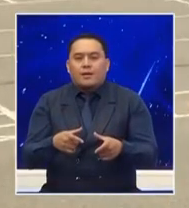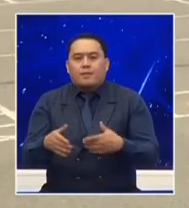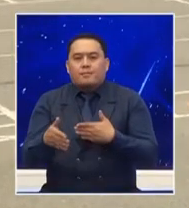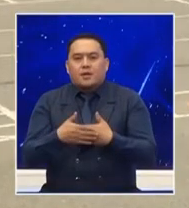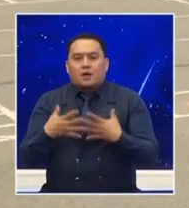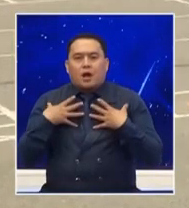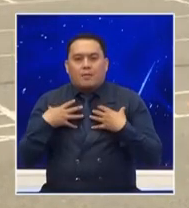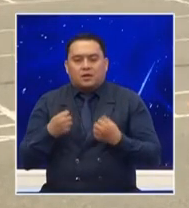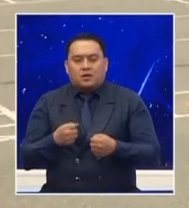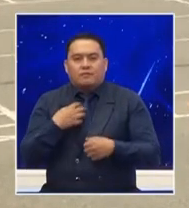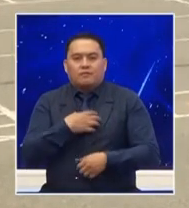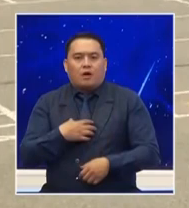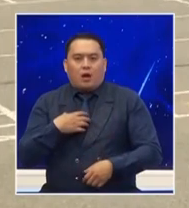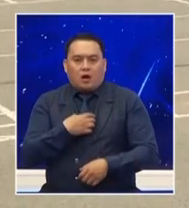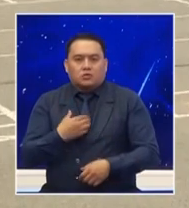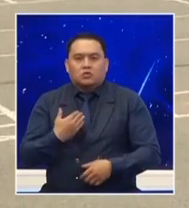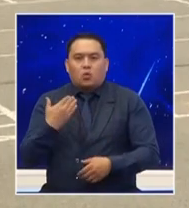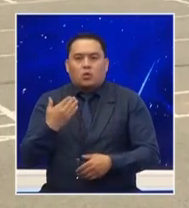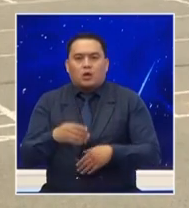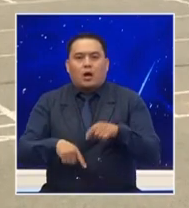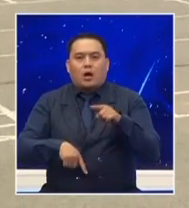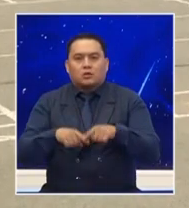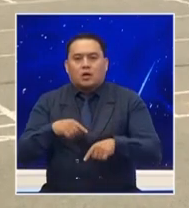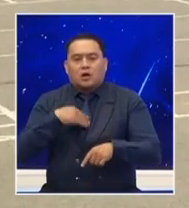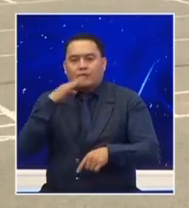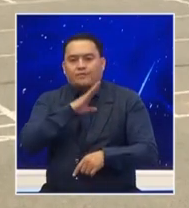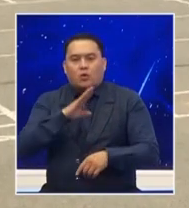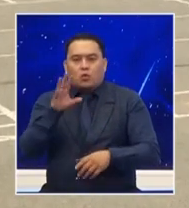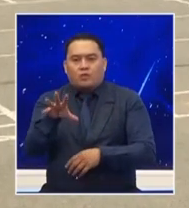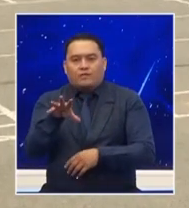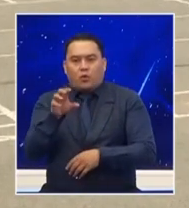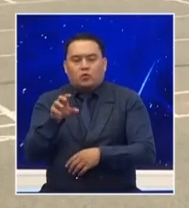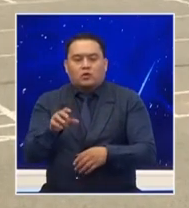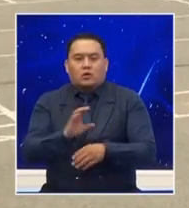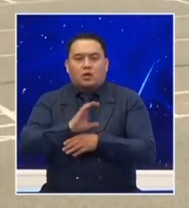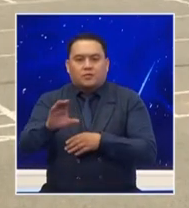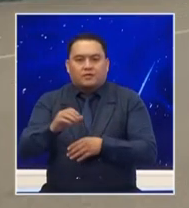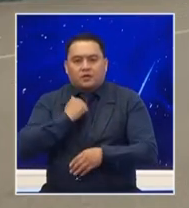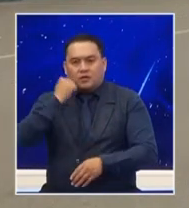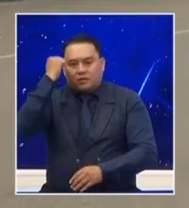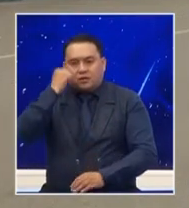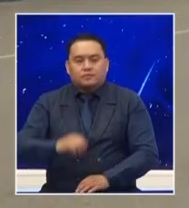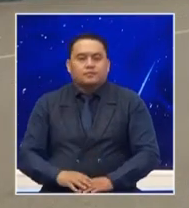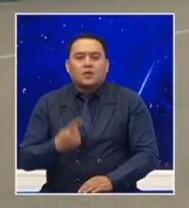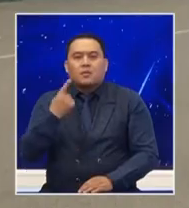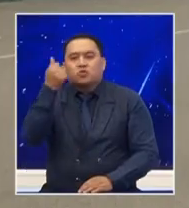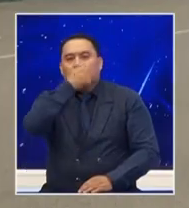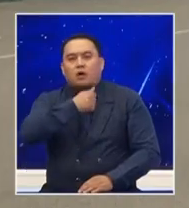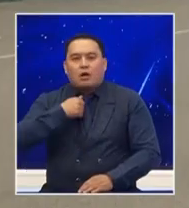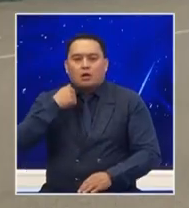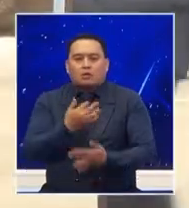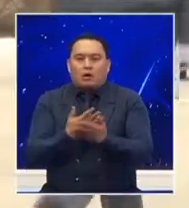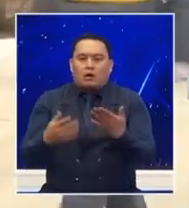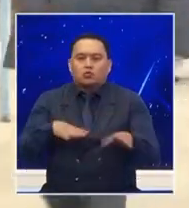амандығы маңызды. Сондықтан олардың ата-аналарына балаларының фотосуреттері мен алғыс хаттары жіберілді. Бір жыл ішінде сарбаздар